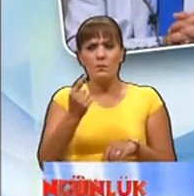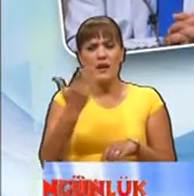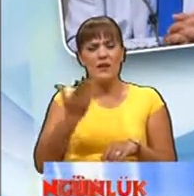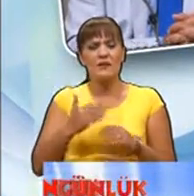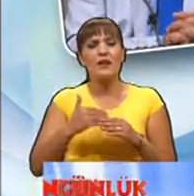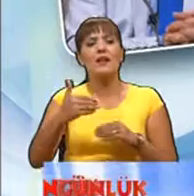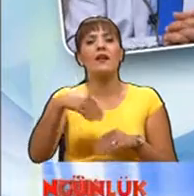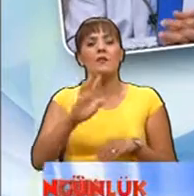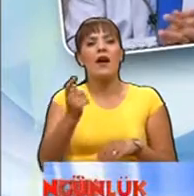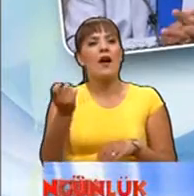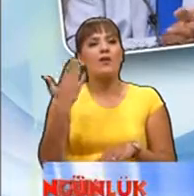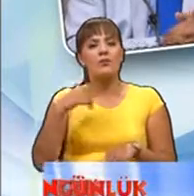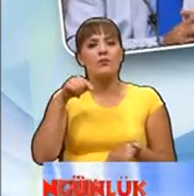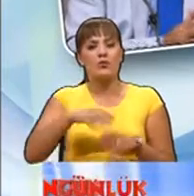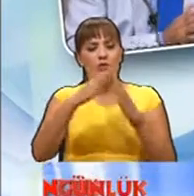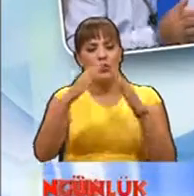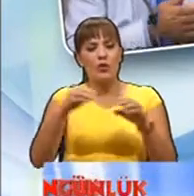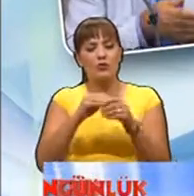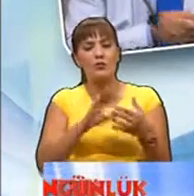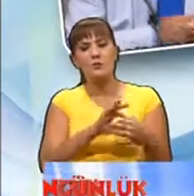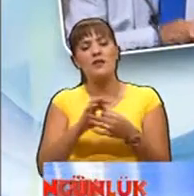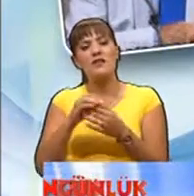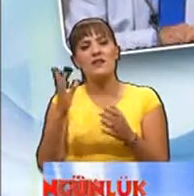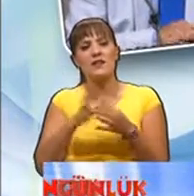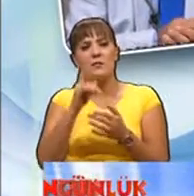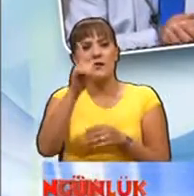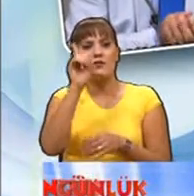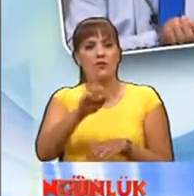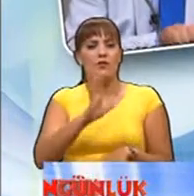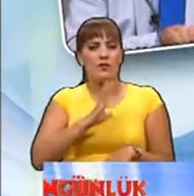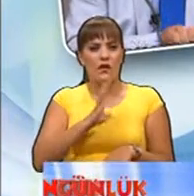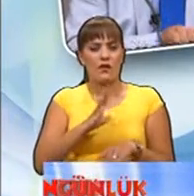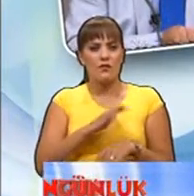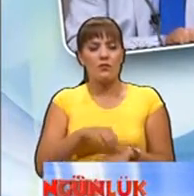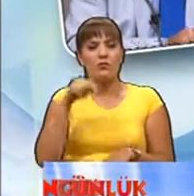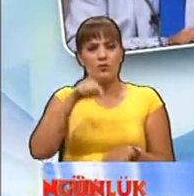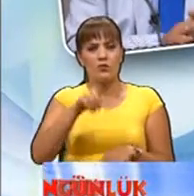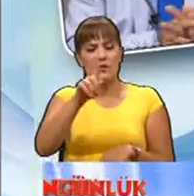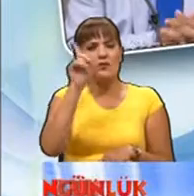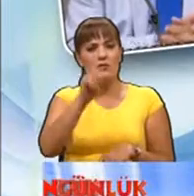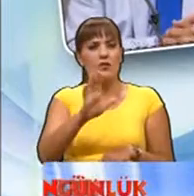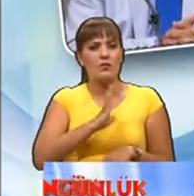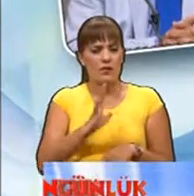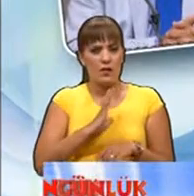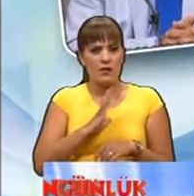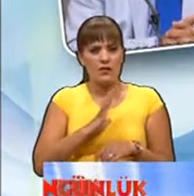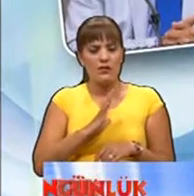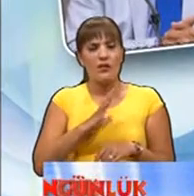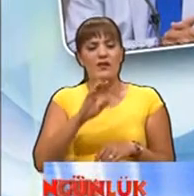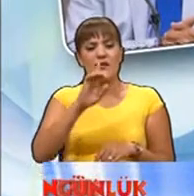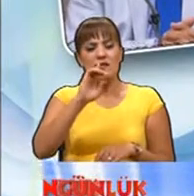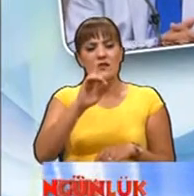daha ilerlemeden az önceki bu konut meselesiyle ilgili bir sorumuz var. Aklımıza takıldı. Buradan bir sorumuz var.